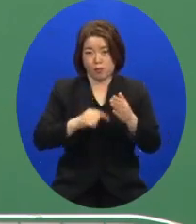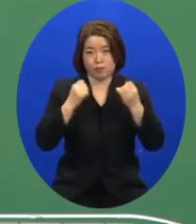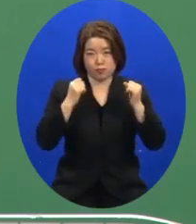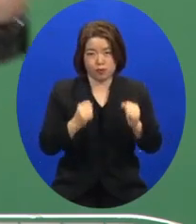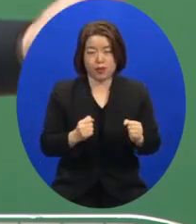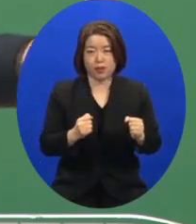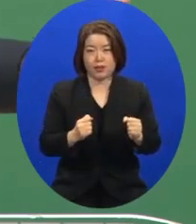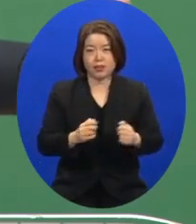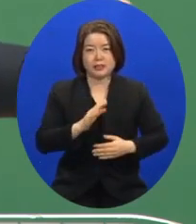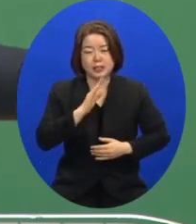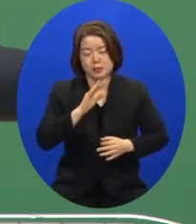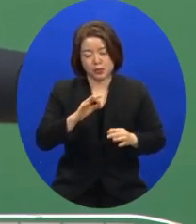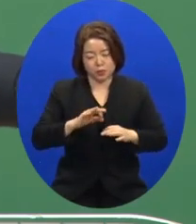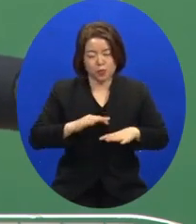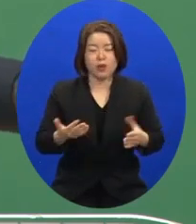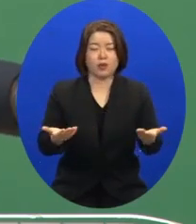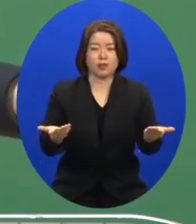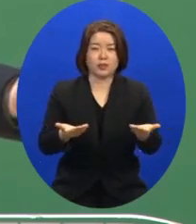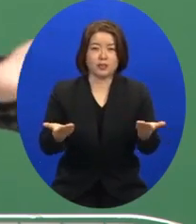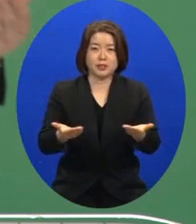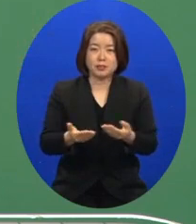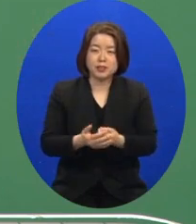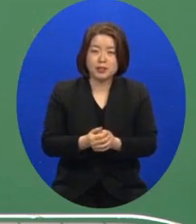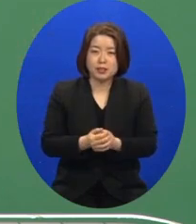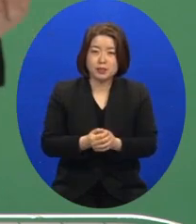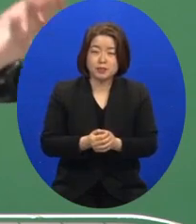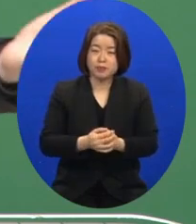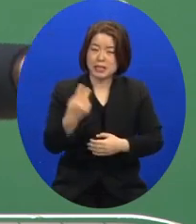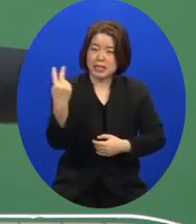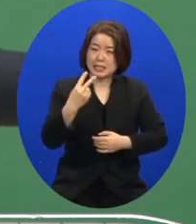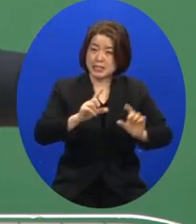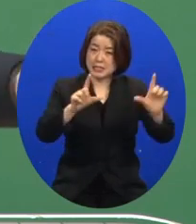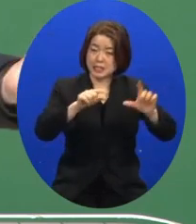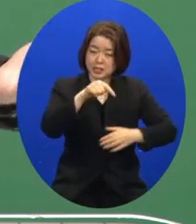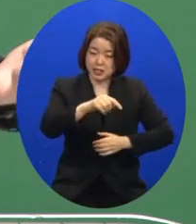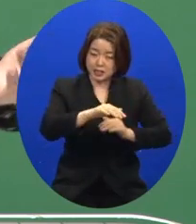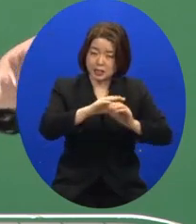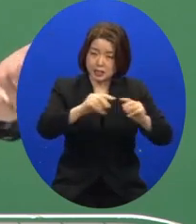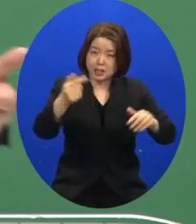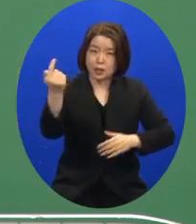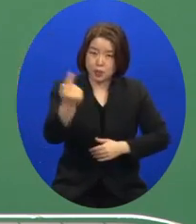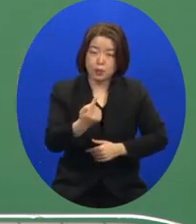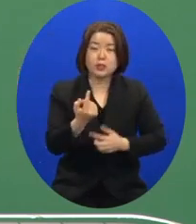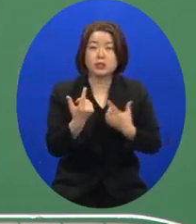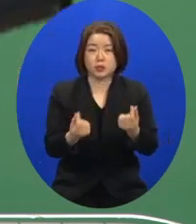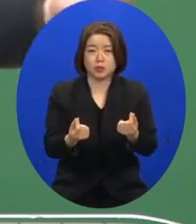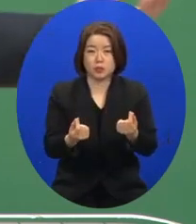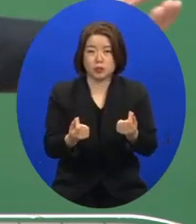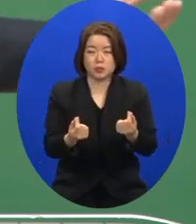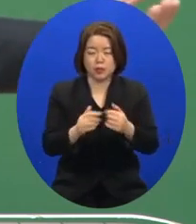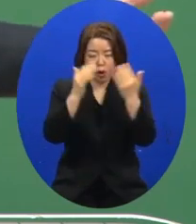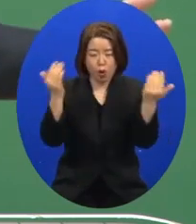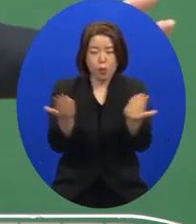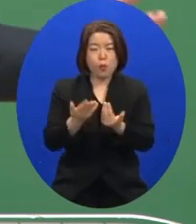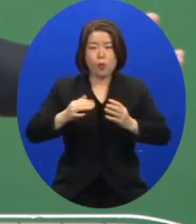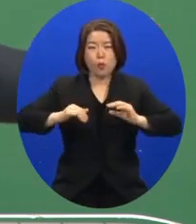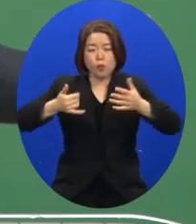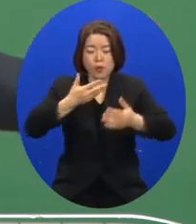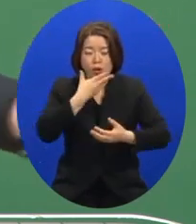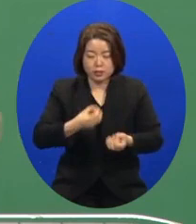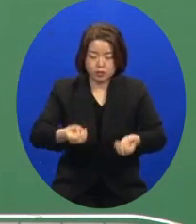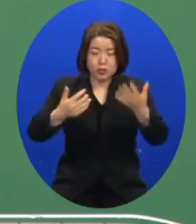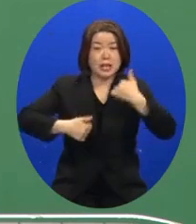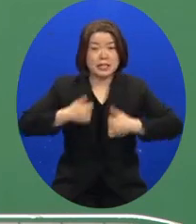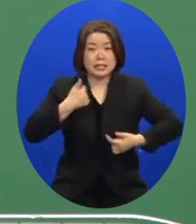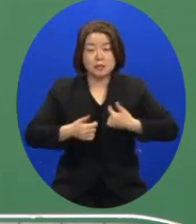정말 놀라운 일입니다. 2000년 전 이 땅에 오신 것도 온 인류가 축하하고